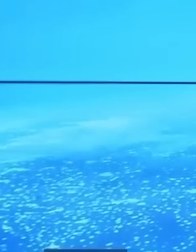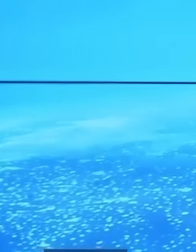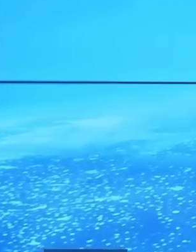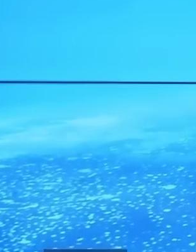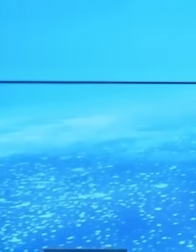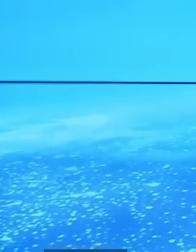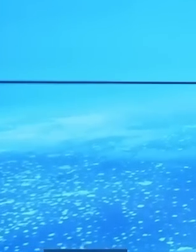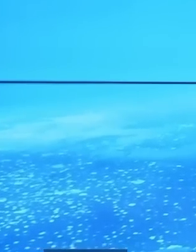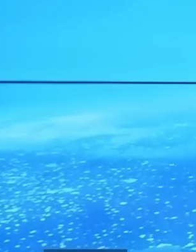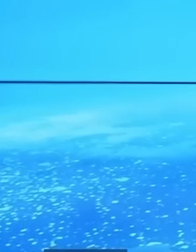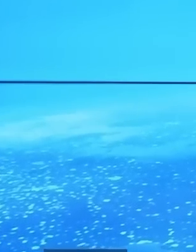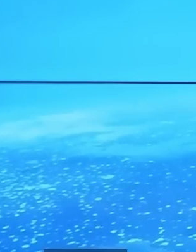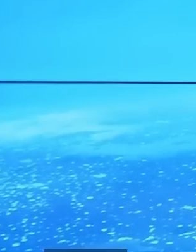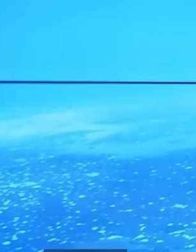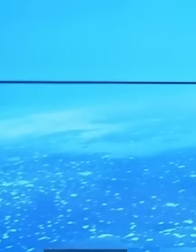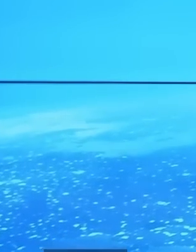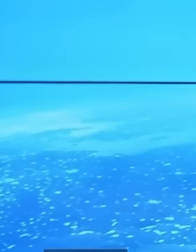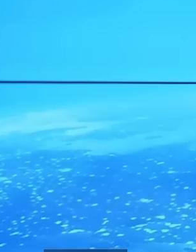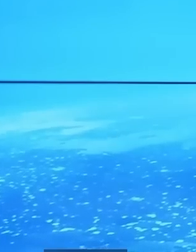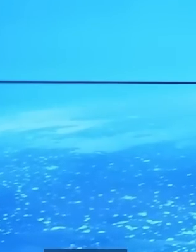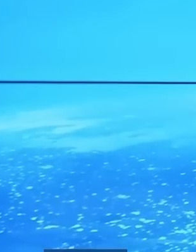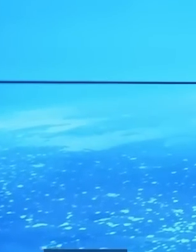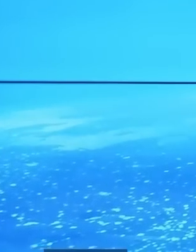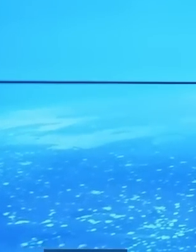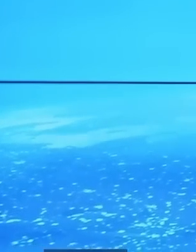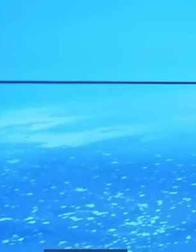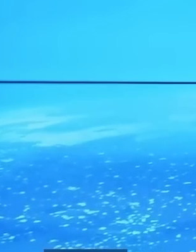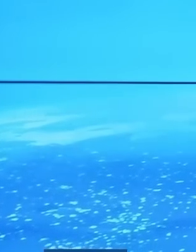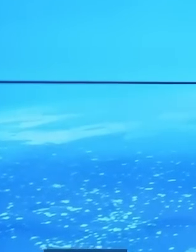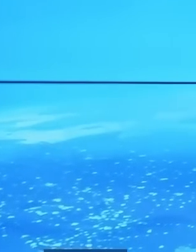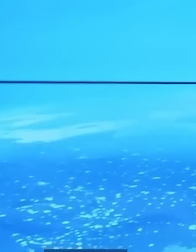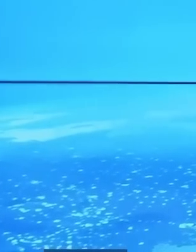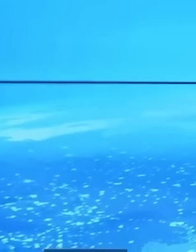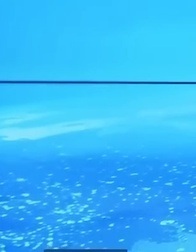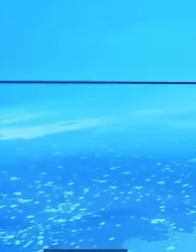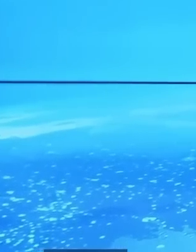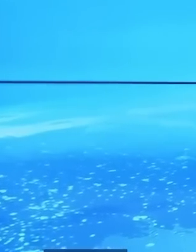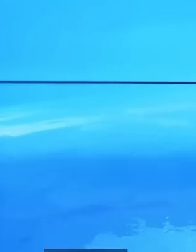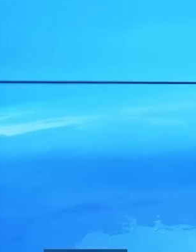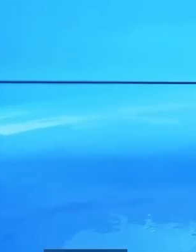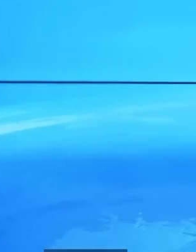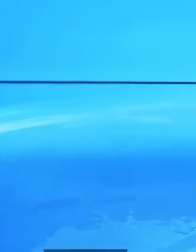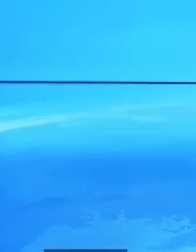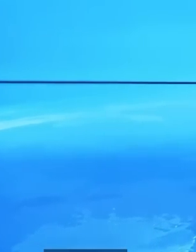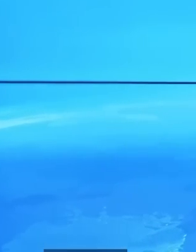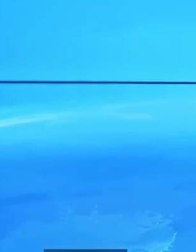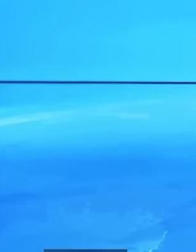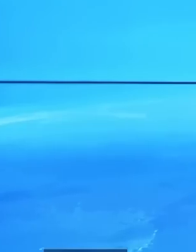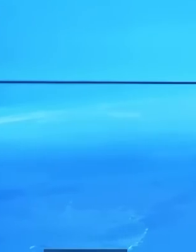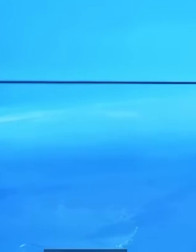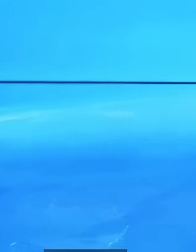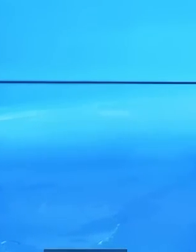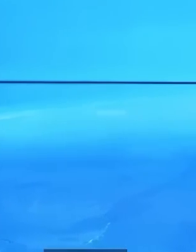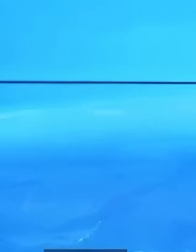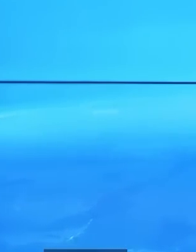Të nëruar shikues, do të vazhdojmë magazinën Inforo Plus me bisedën në studio, ku bashkë me ne, sot është profesori i marrëdhënieve